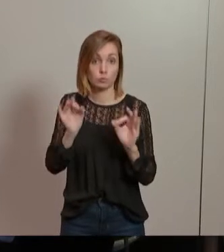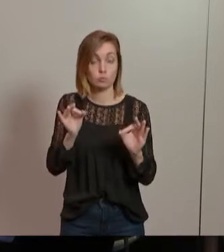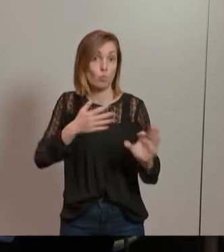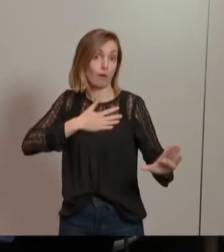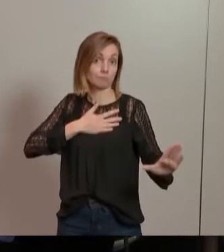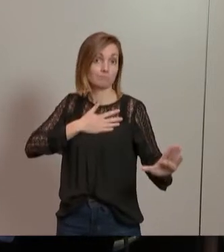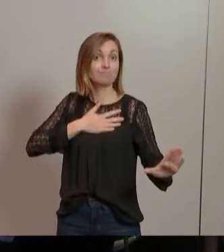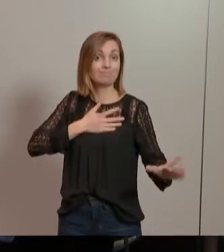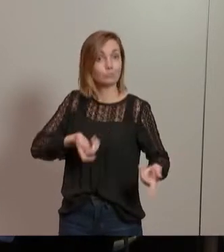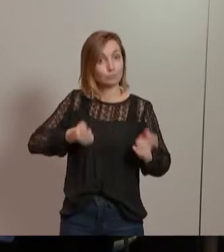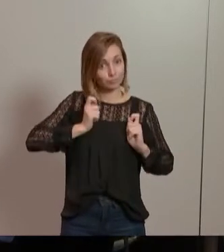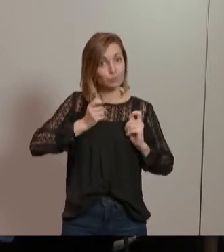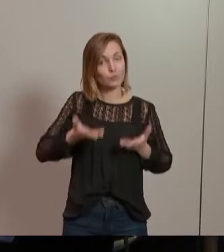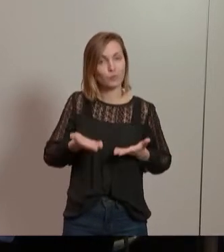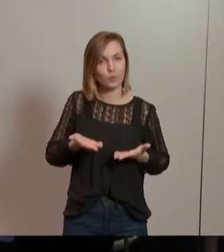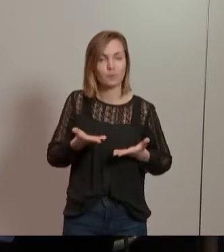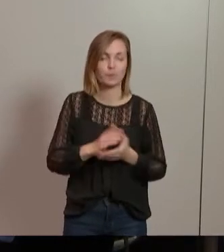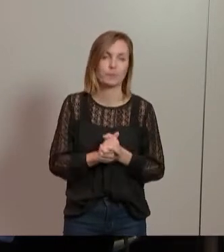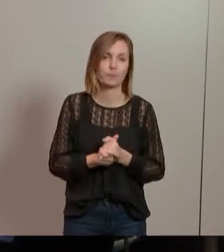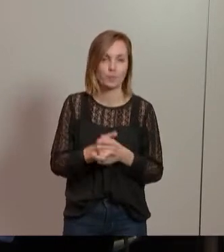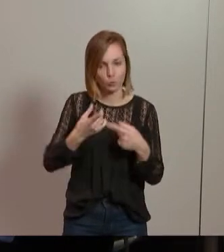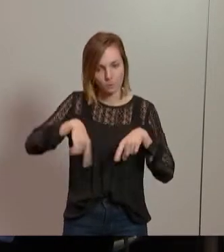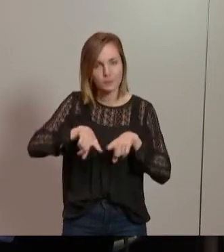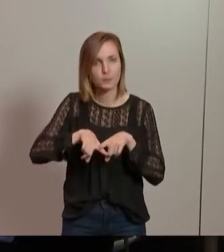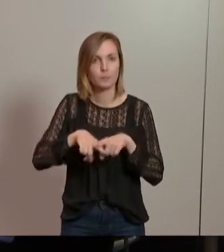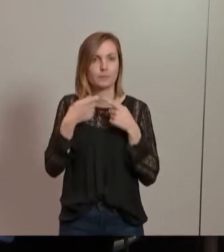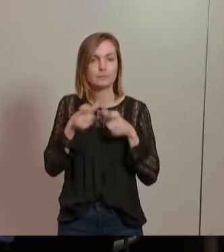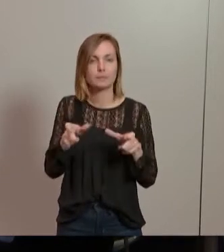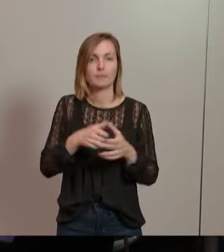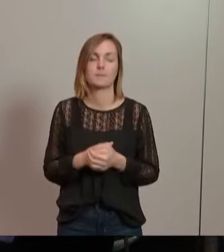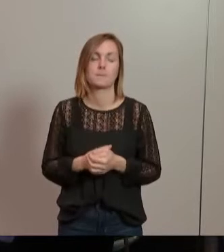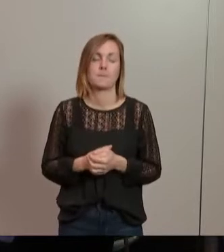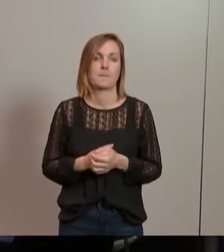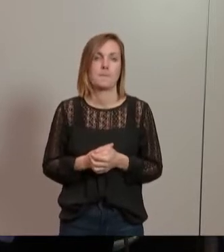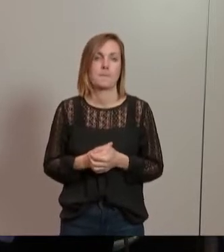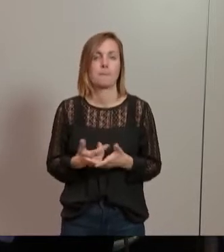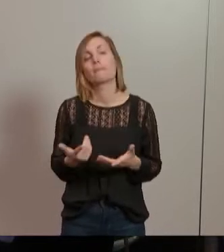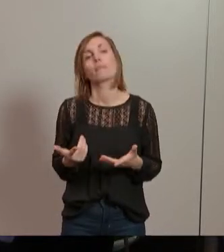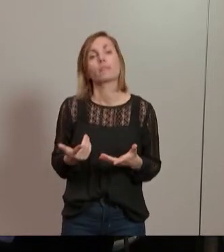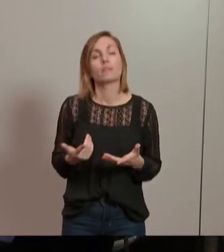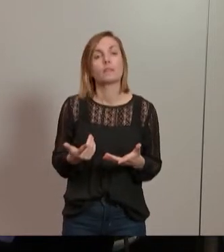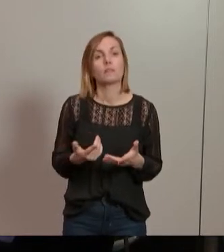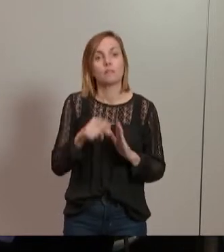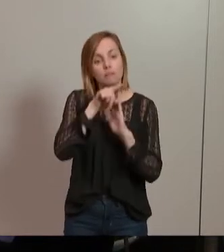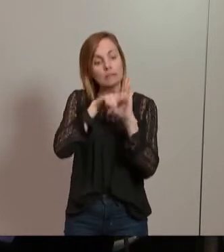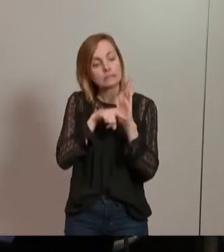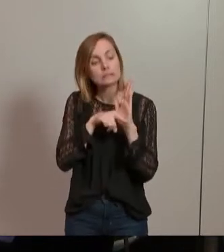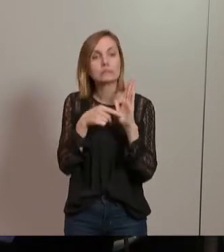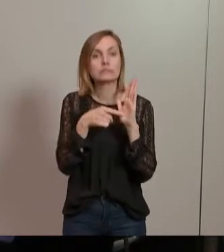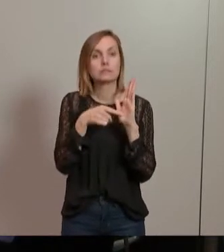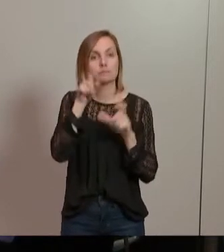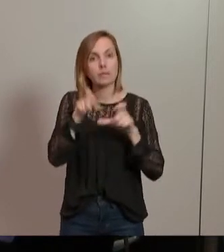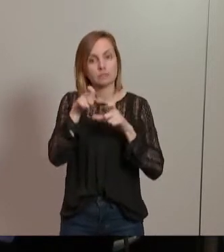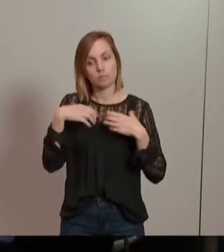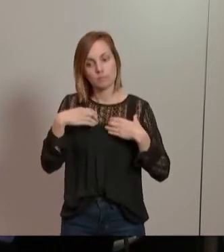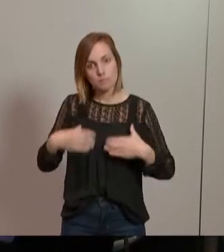c'est moi qui préside aujourd'hui cette commission accessibilité. Savoir que la liste des membres de cette